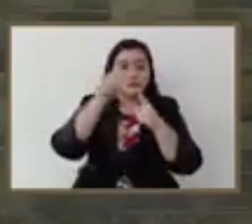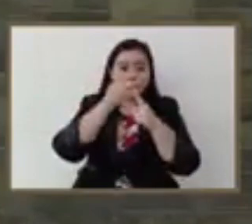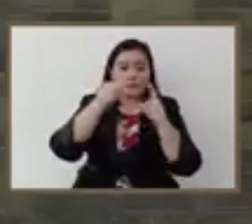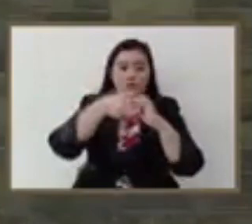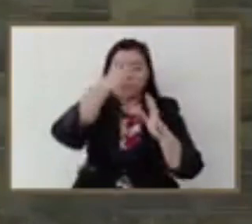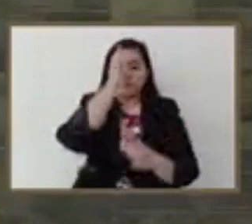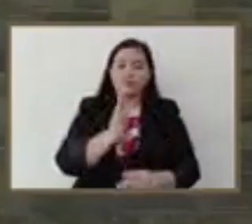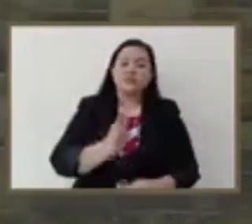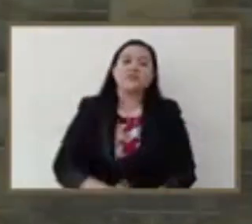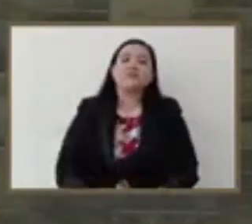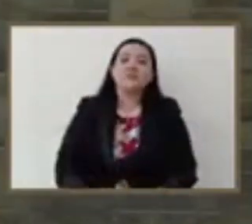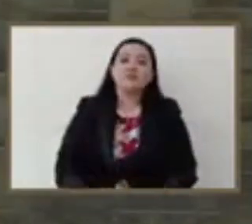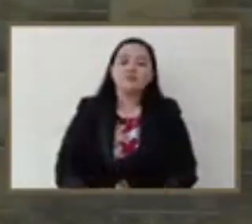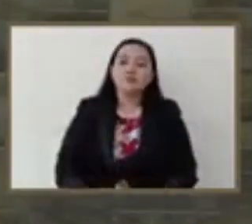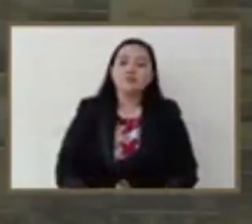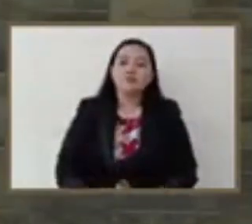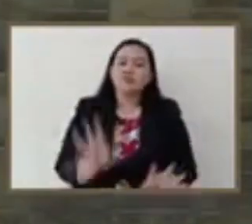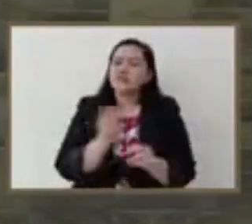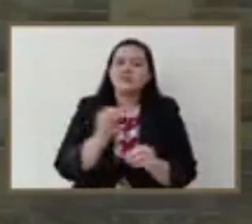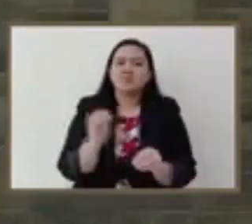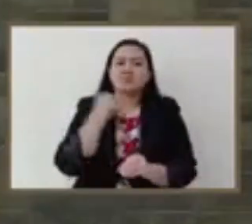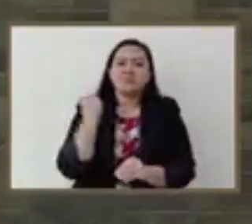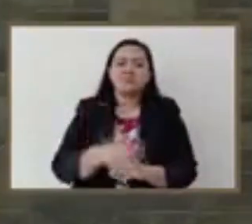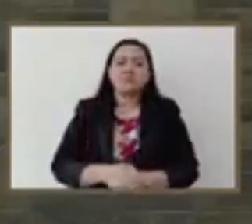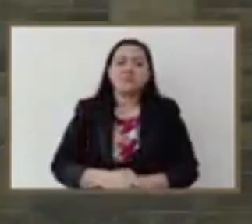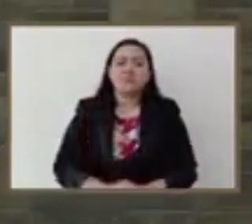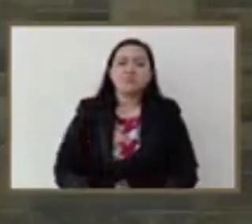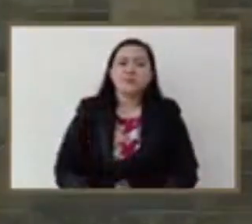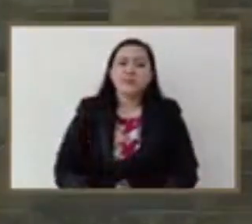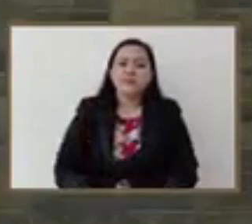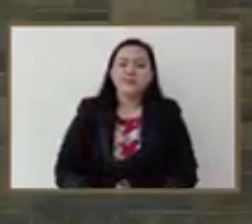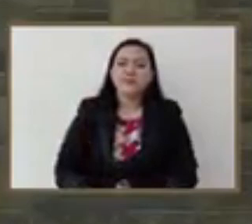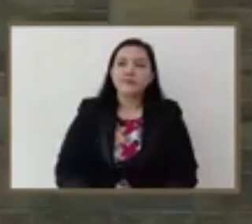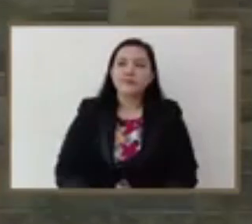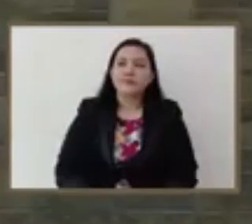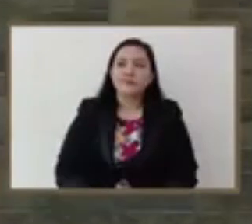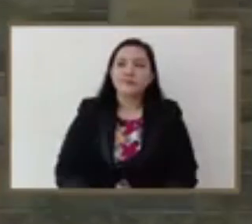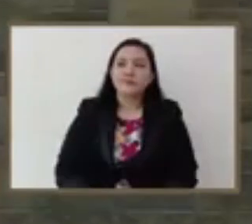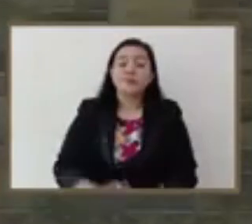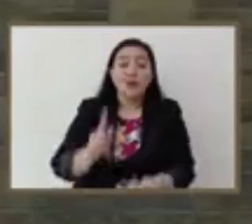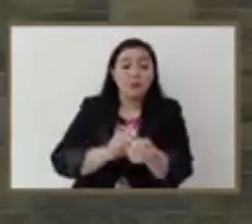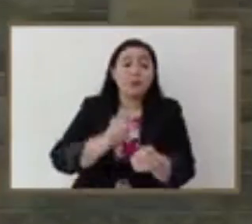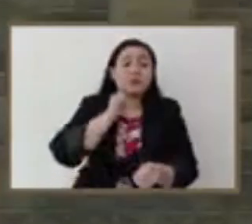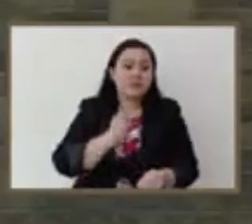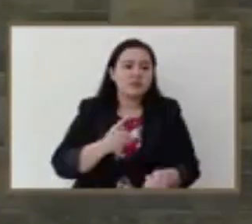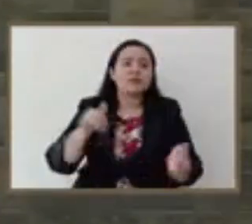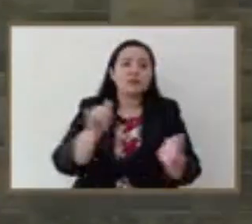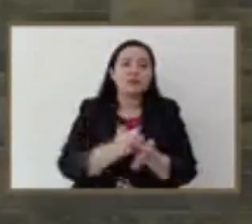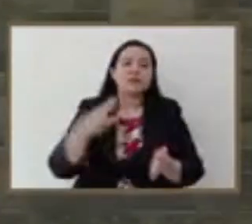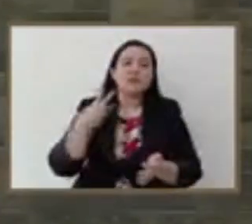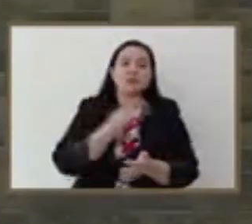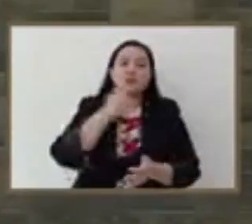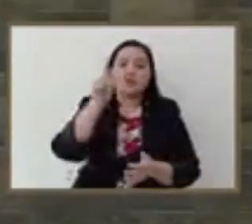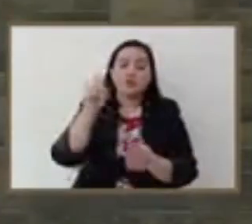O niyo po, na wala na pong iba yan. Kasi, una, maganda yung sinabi ng Apostol Pablo, pagyamanin natin ang ating sarili.